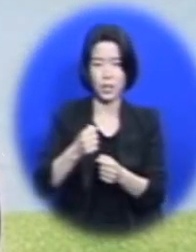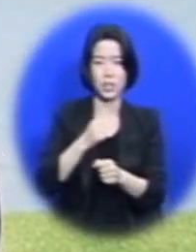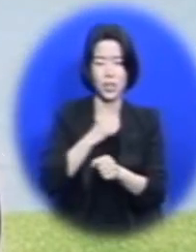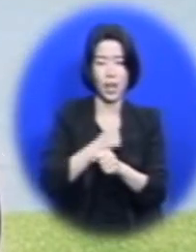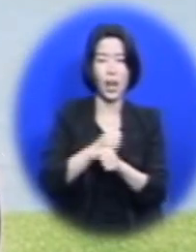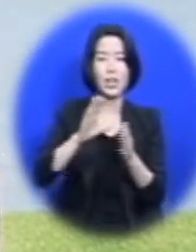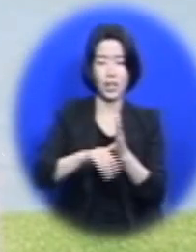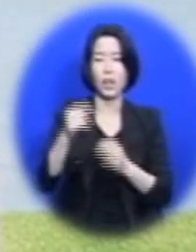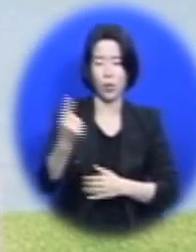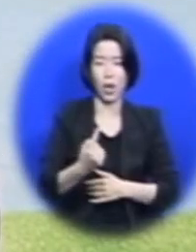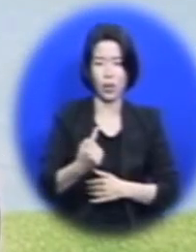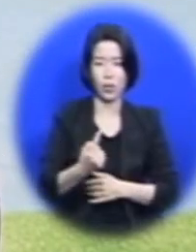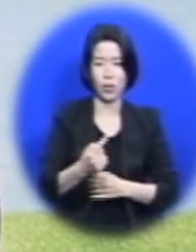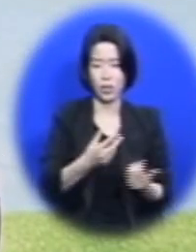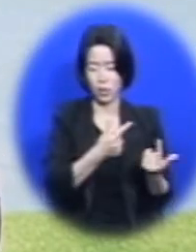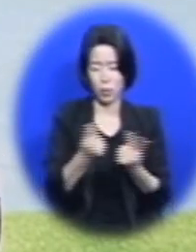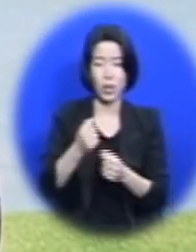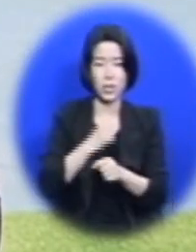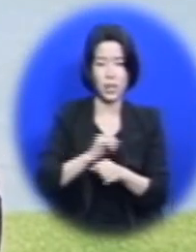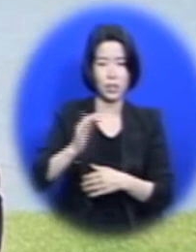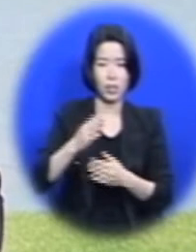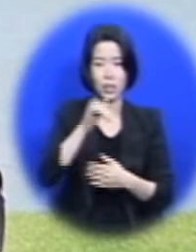거예요. 다 그렇게 되는 때가.